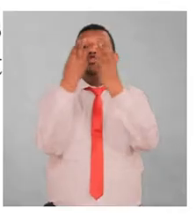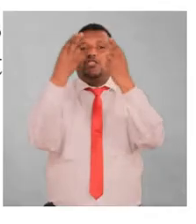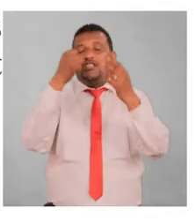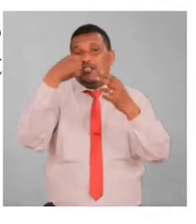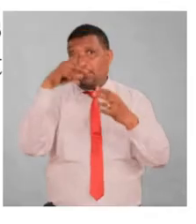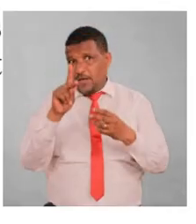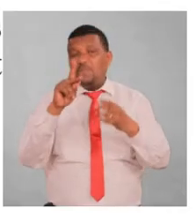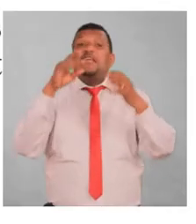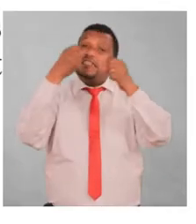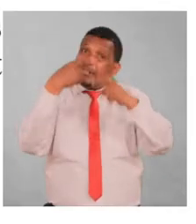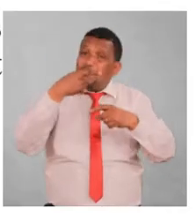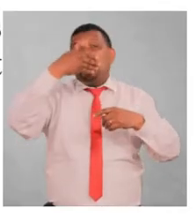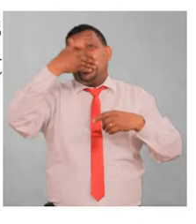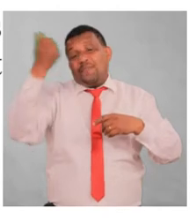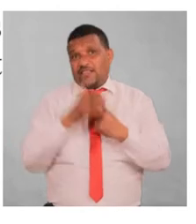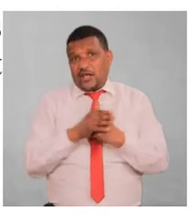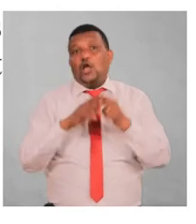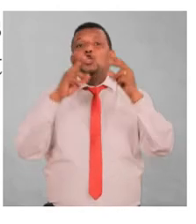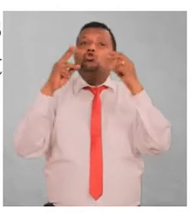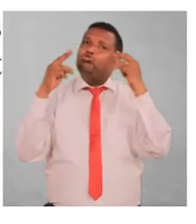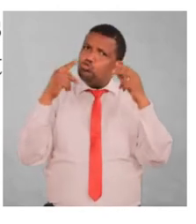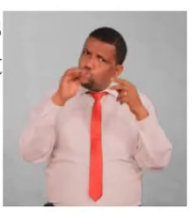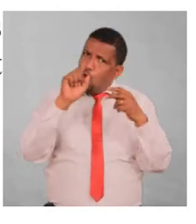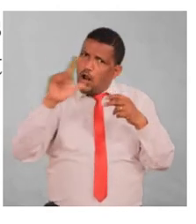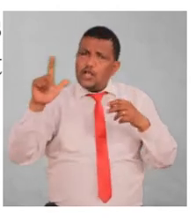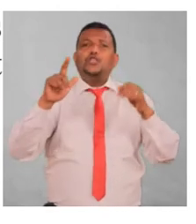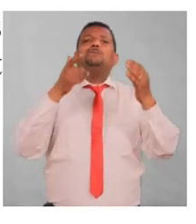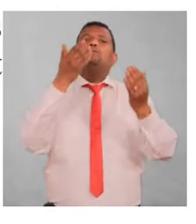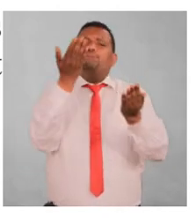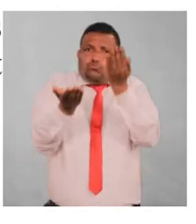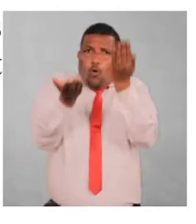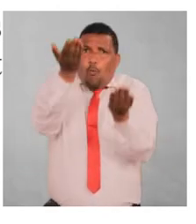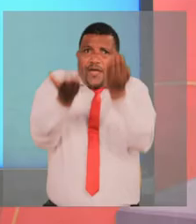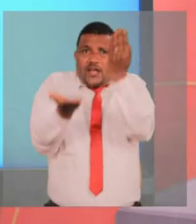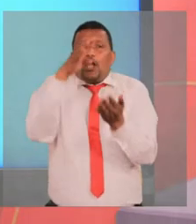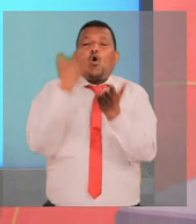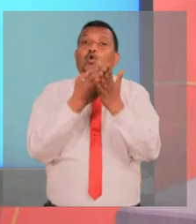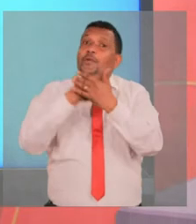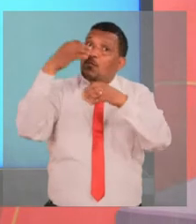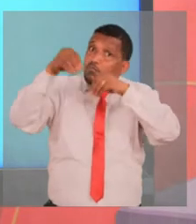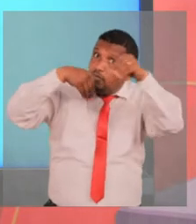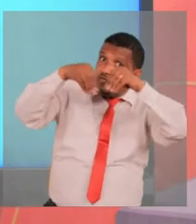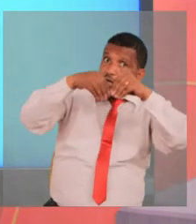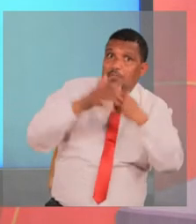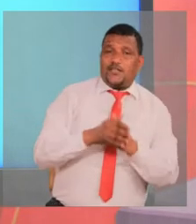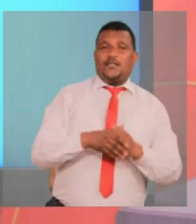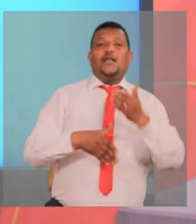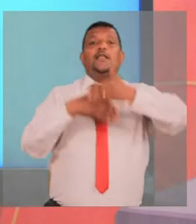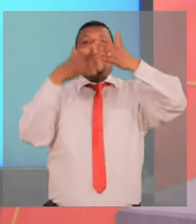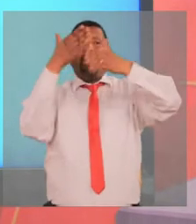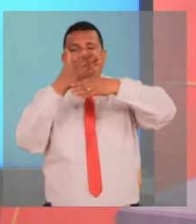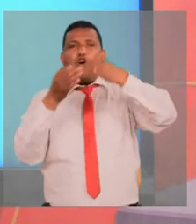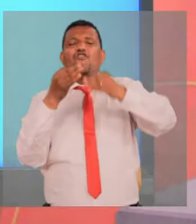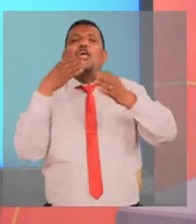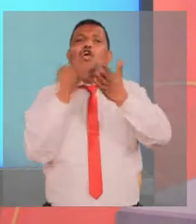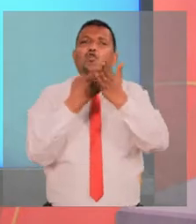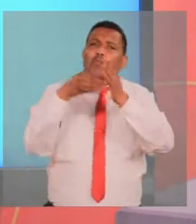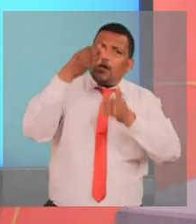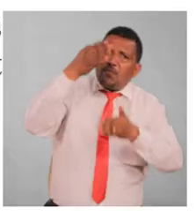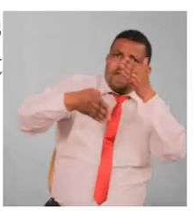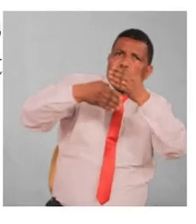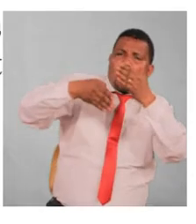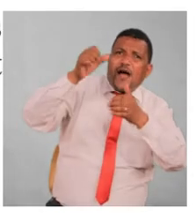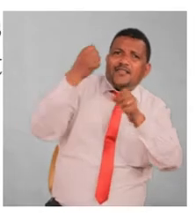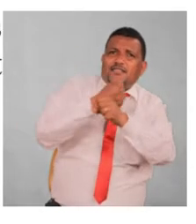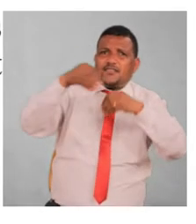पिम्स अभी तक टुब्रो फिर इकोनॉमिक परफॉर्मेंसेस और एकजुट मेजर डेवलपमेंट आफ इकोनामिक परफारमेंस आफ थे